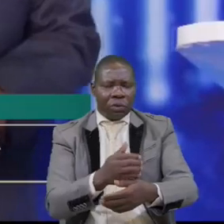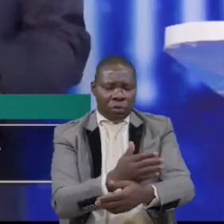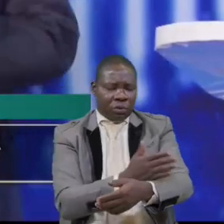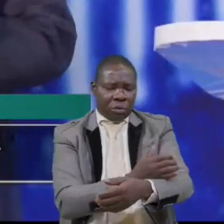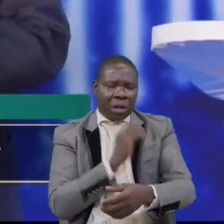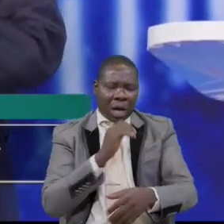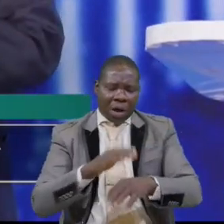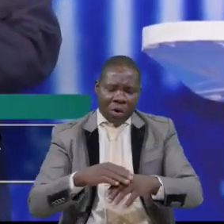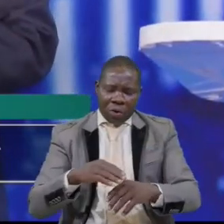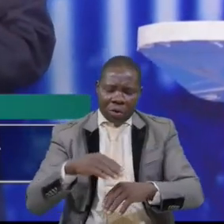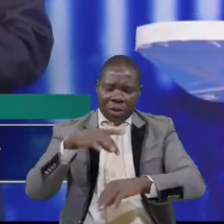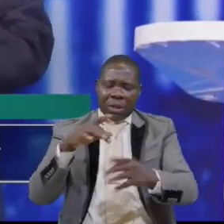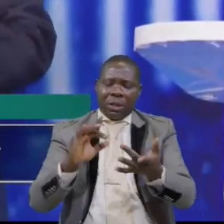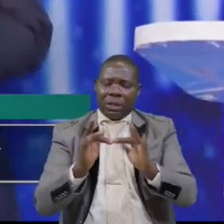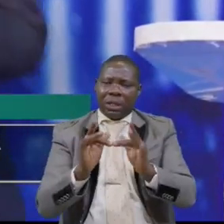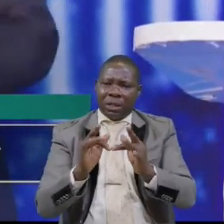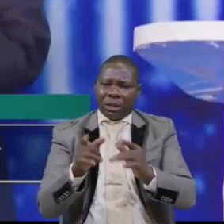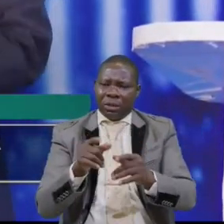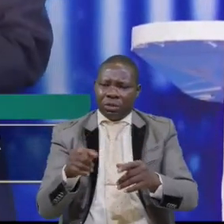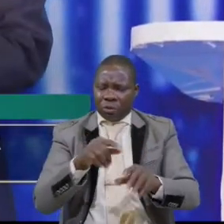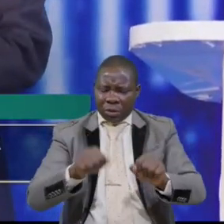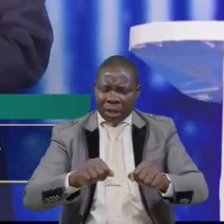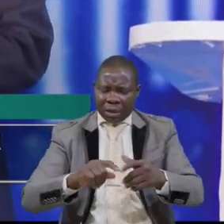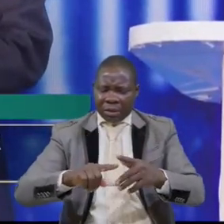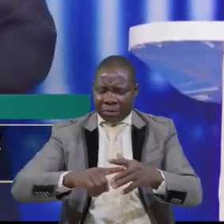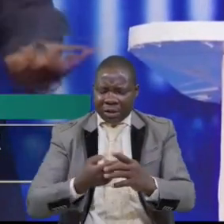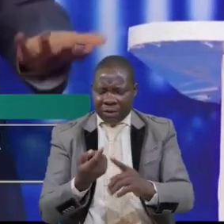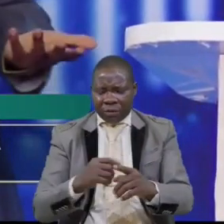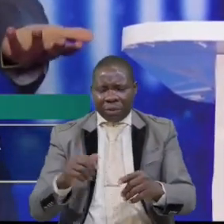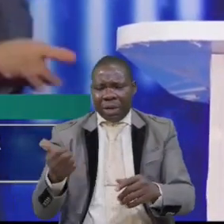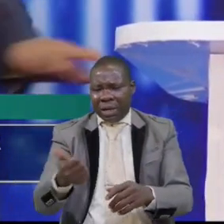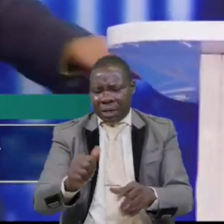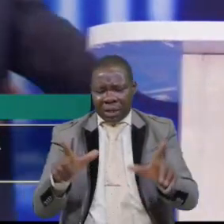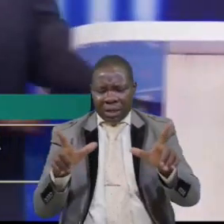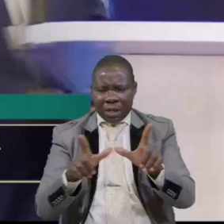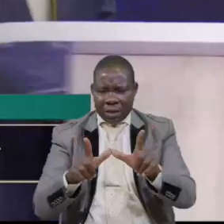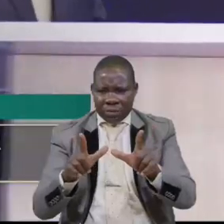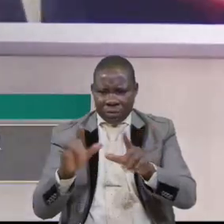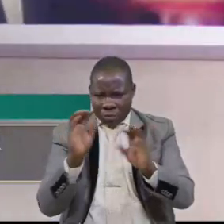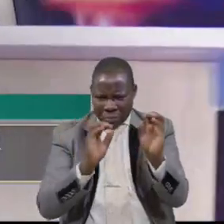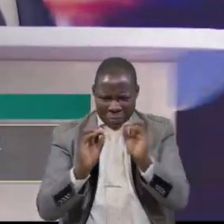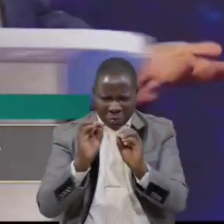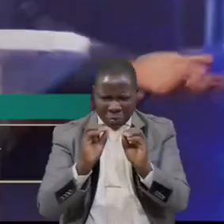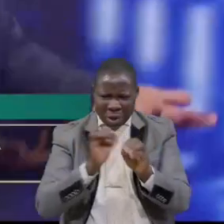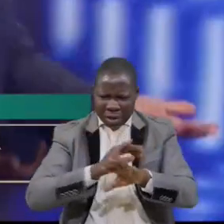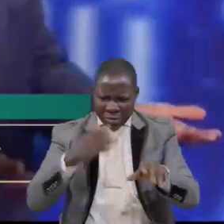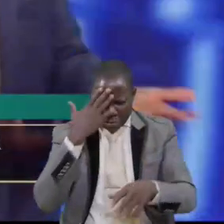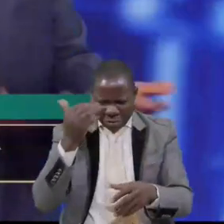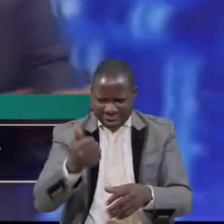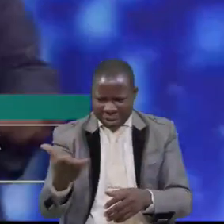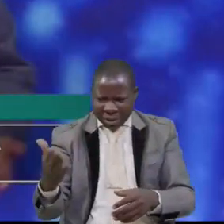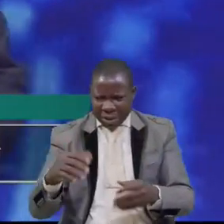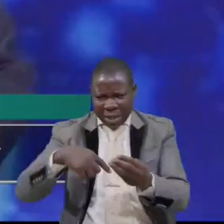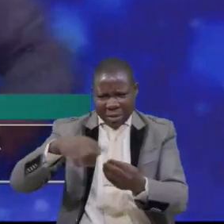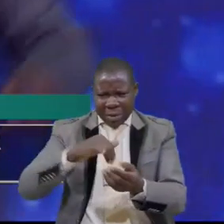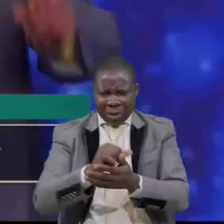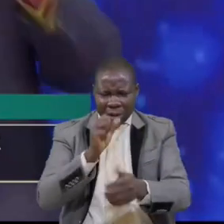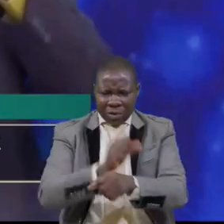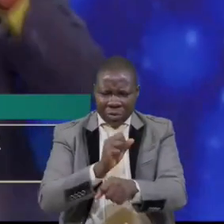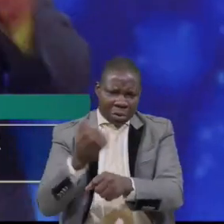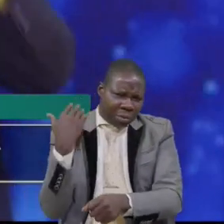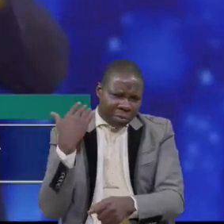zéro. Je ne connaissais rien de cette matière avant. Je ne maîtrisais rien de cette carrière avant. Nous commençons par